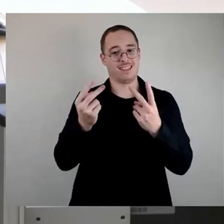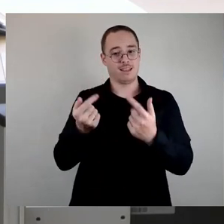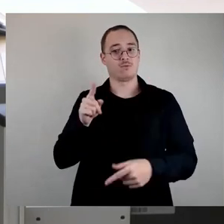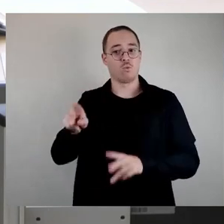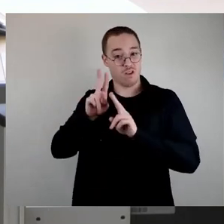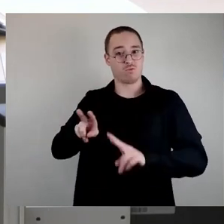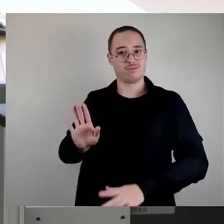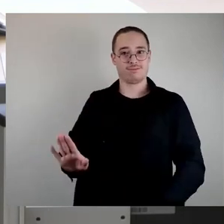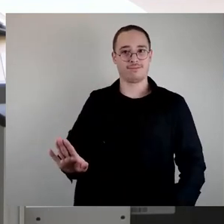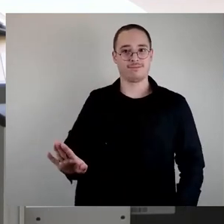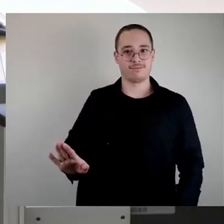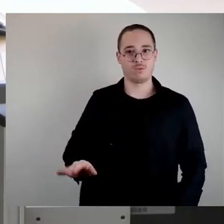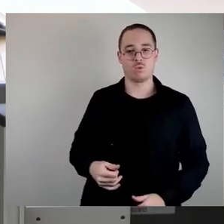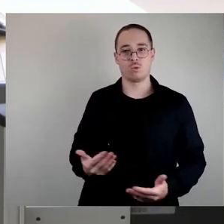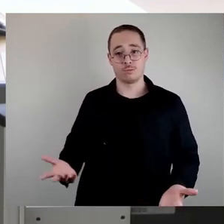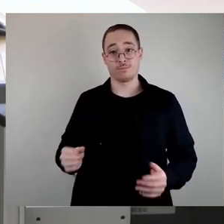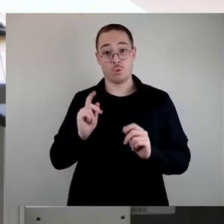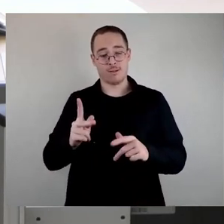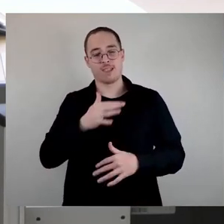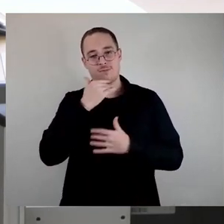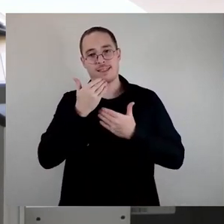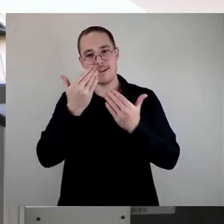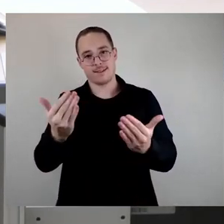für den Sport. Vielen Dank.